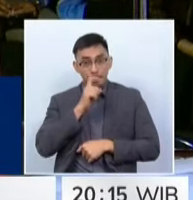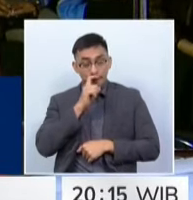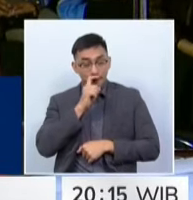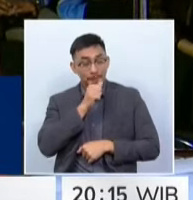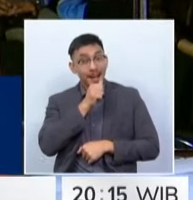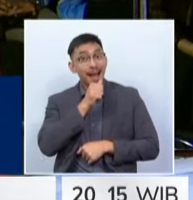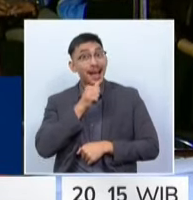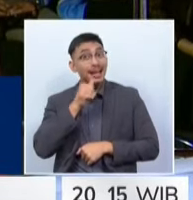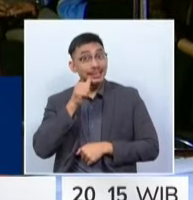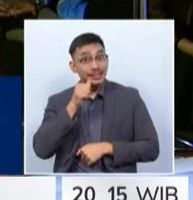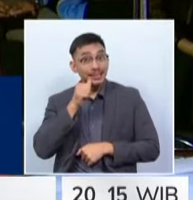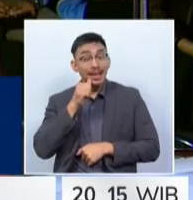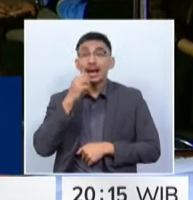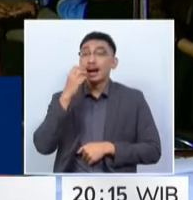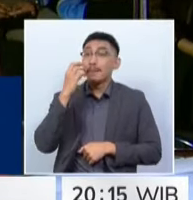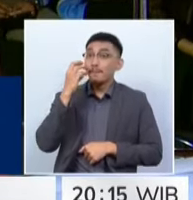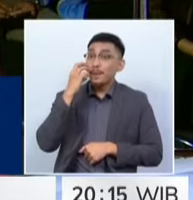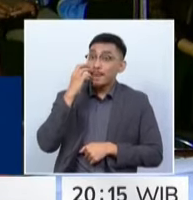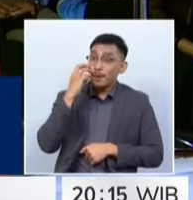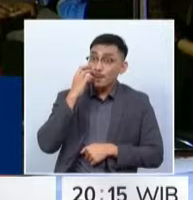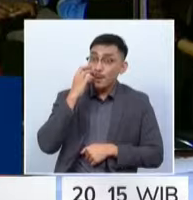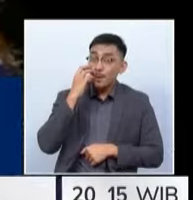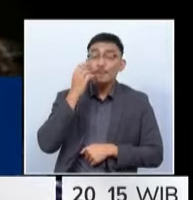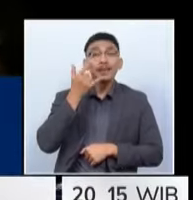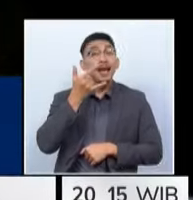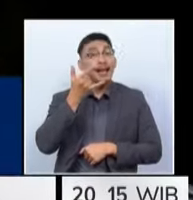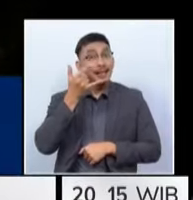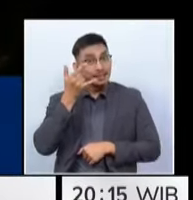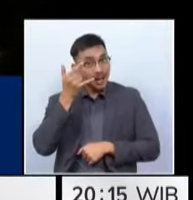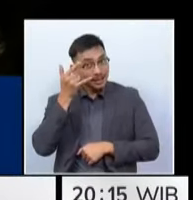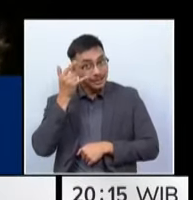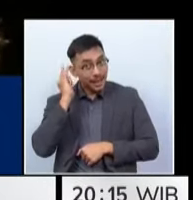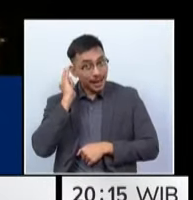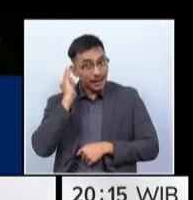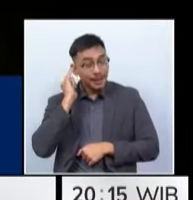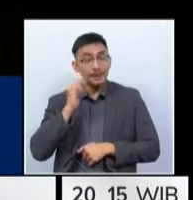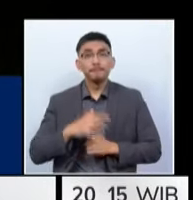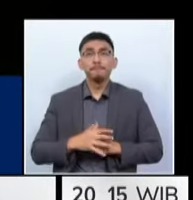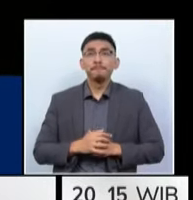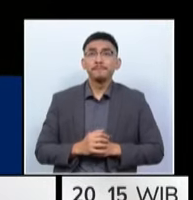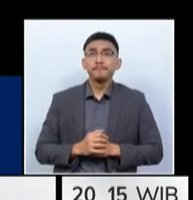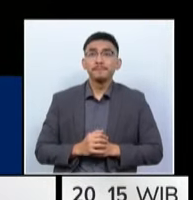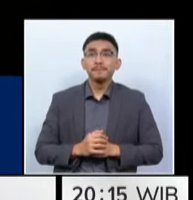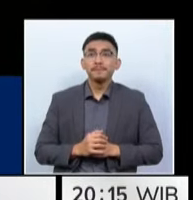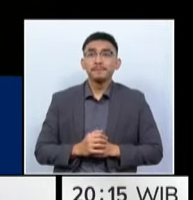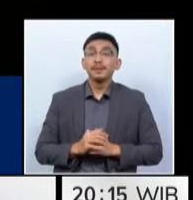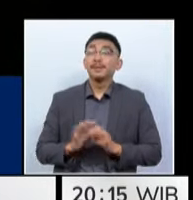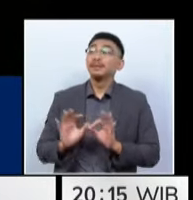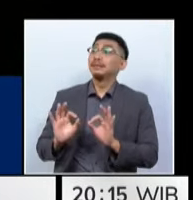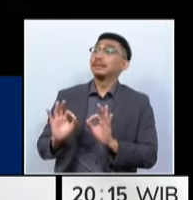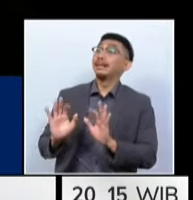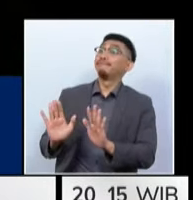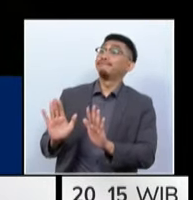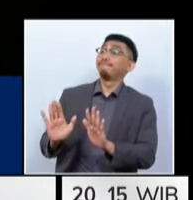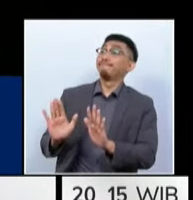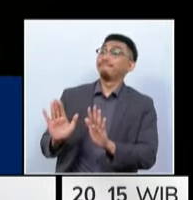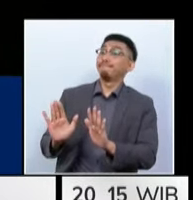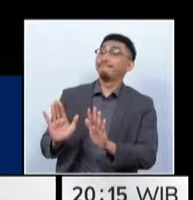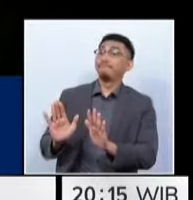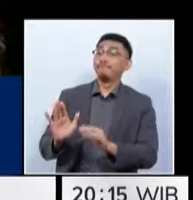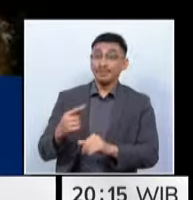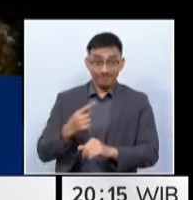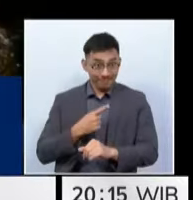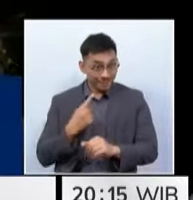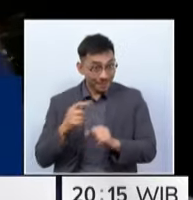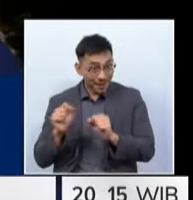Bapak Prabowo Subianto dan Bapak Ganjar pranowo mohon kita sudah sepakat bapak-bak ibpakat tadi untuk menjaga